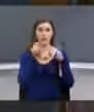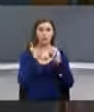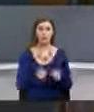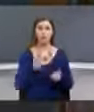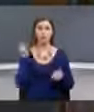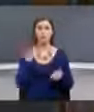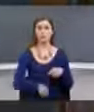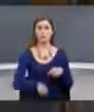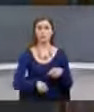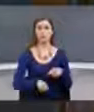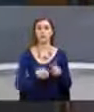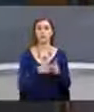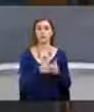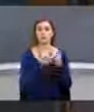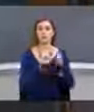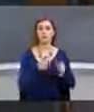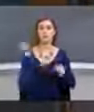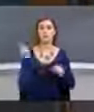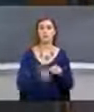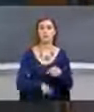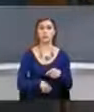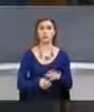ashpër dhe duhet sankcionohet ashpër.